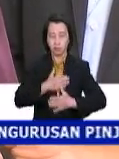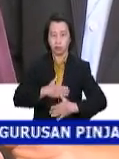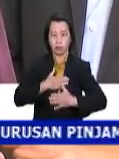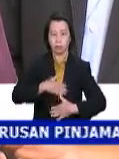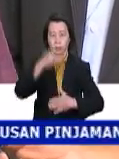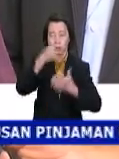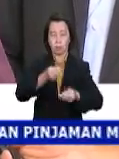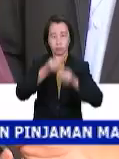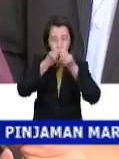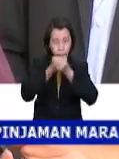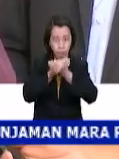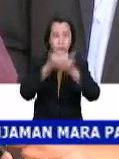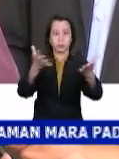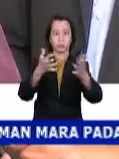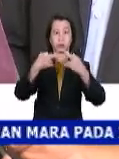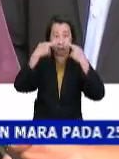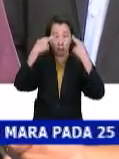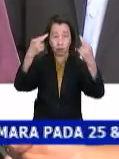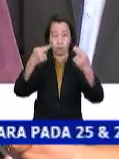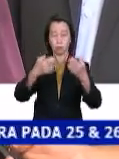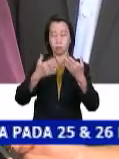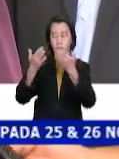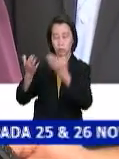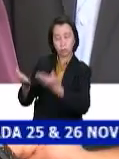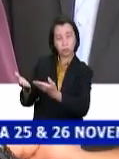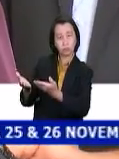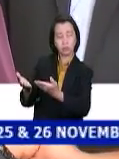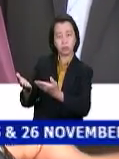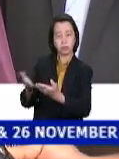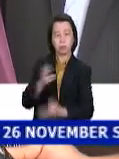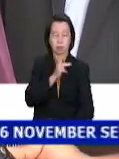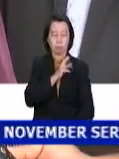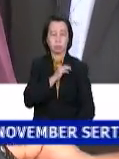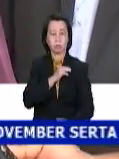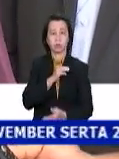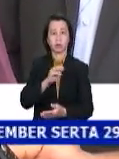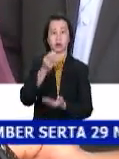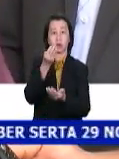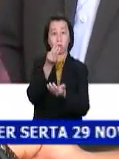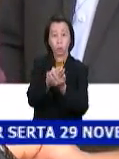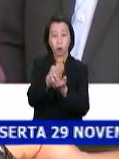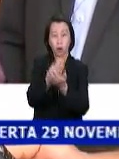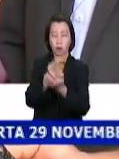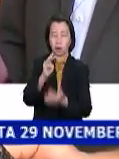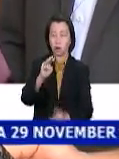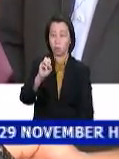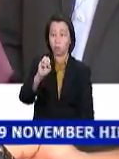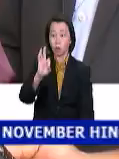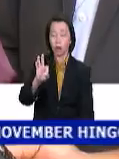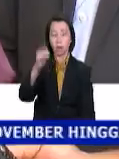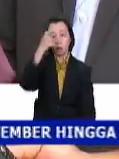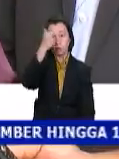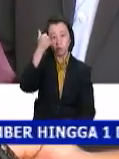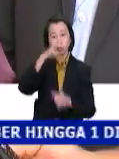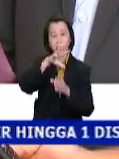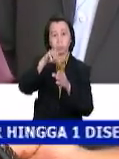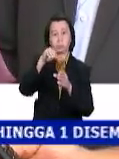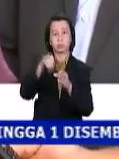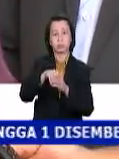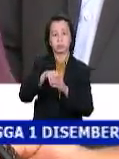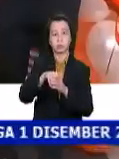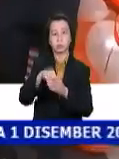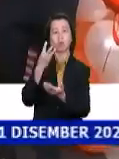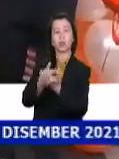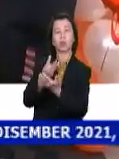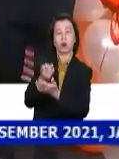pengumuman rasmi dibuat oleh Kementerian Kewangan sebab ia melibatkan dari